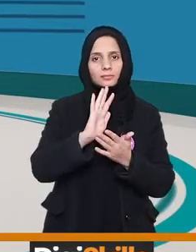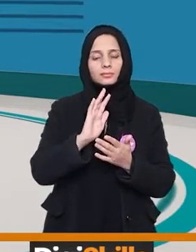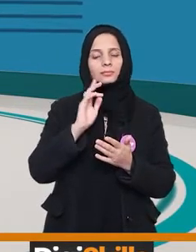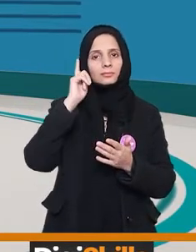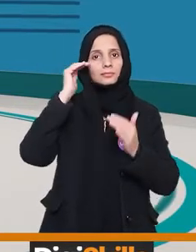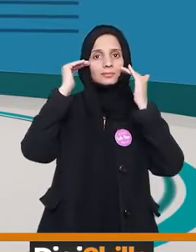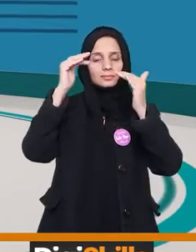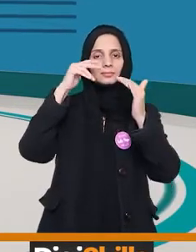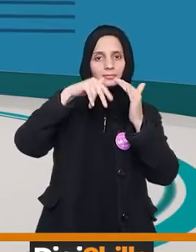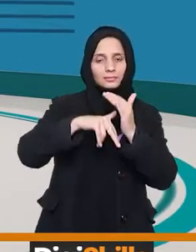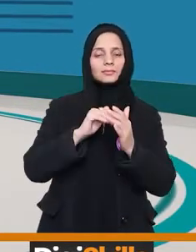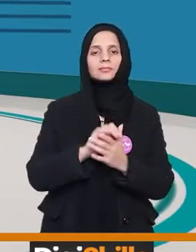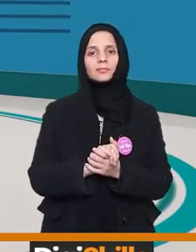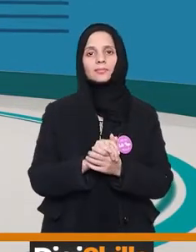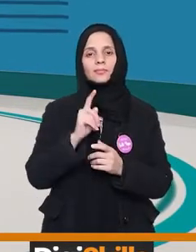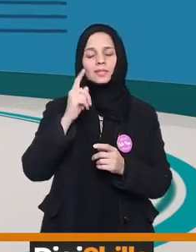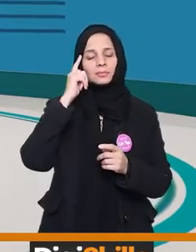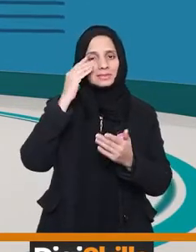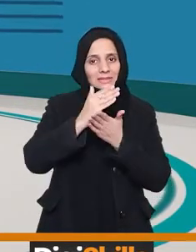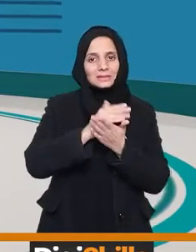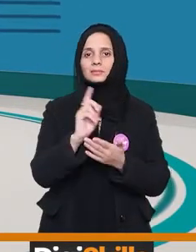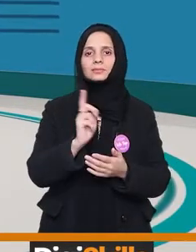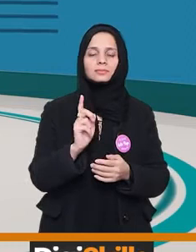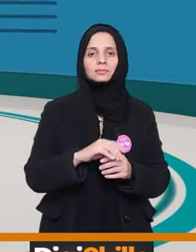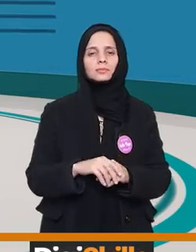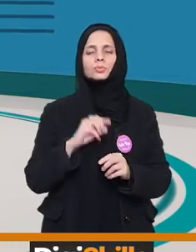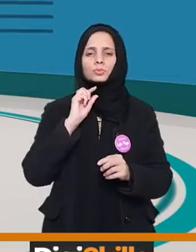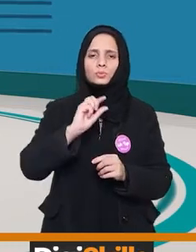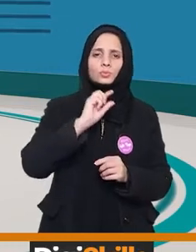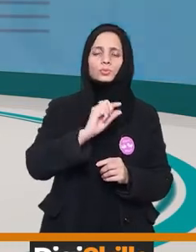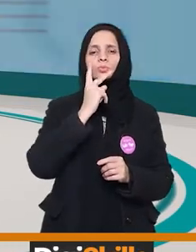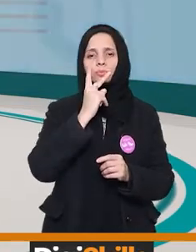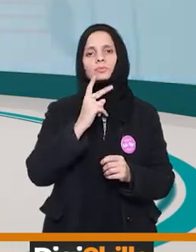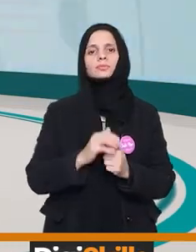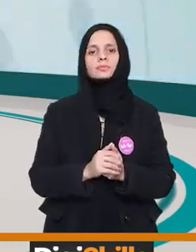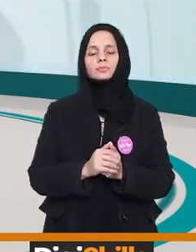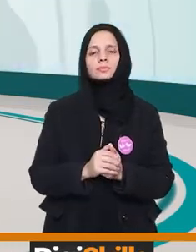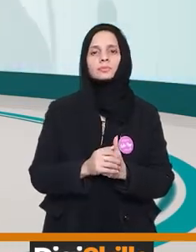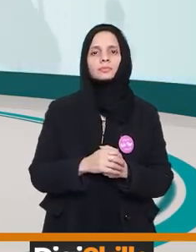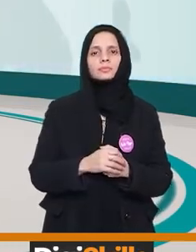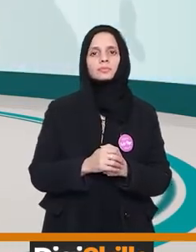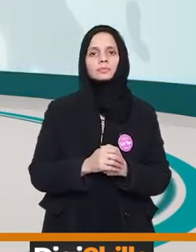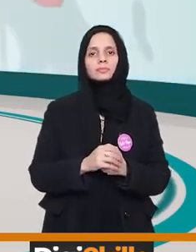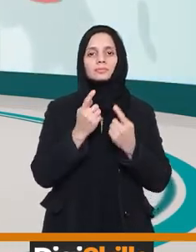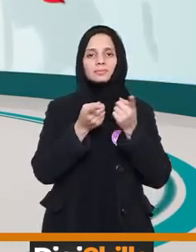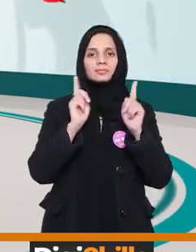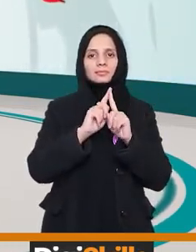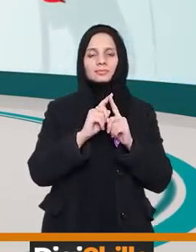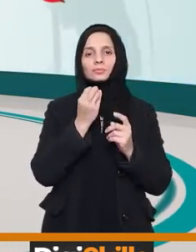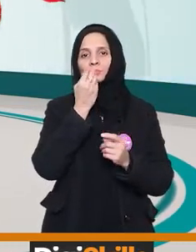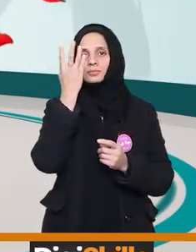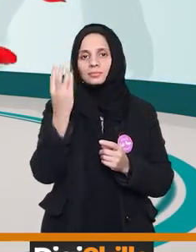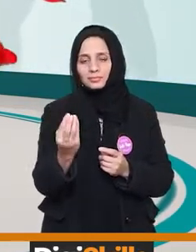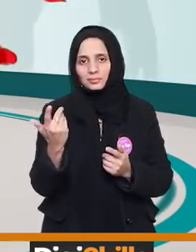ہیں، انڈر ون روف، کہ آپ کو کوئی ڈسٹریکشنز نہ ہوں۔ چھوٹی چھوٹی چیزیں ہوتی ہیں، جیسے کمرے